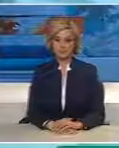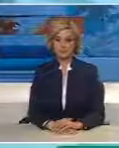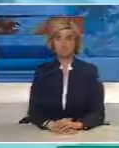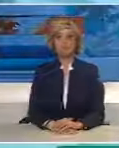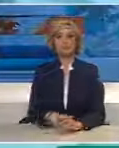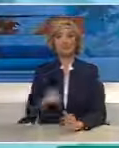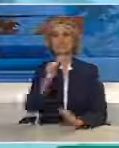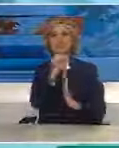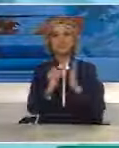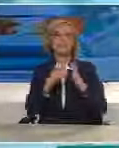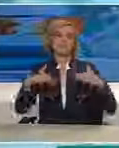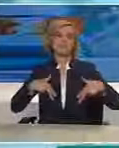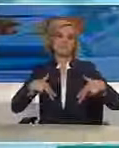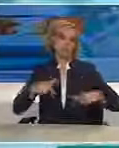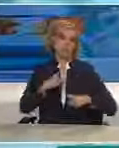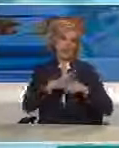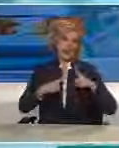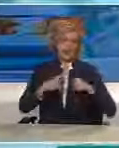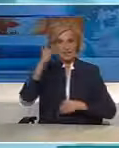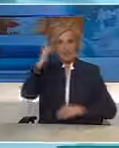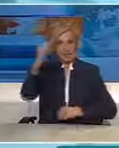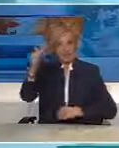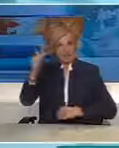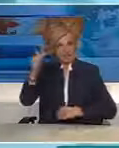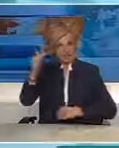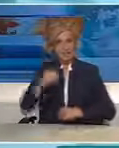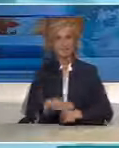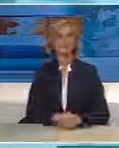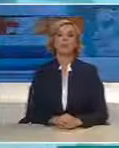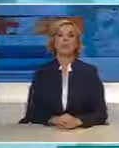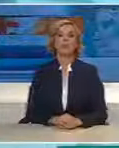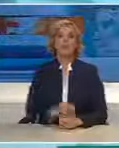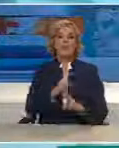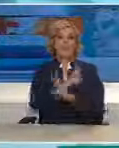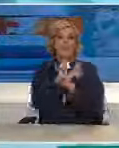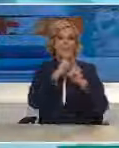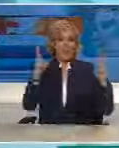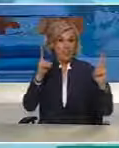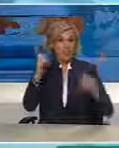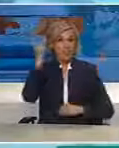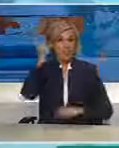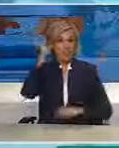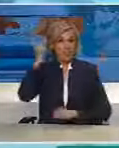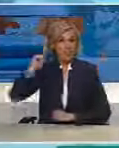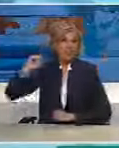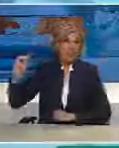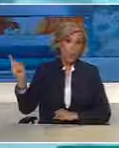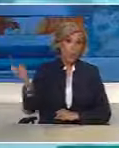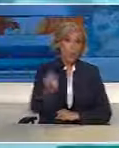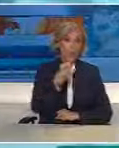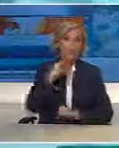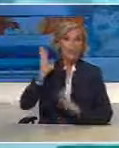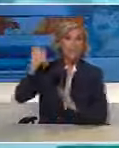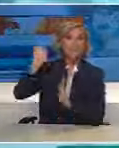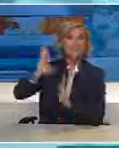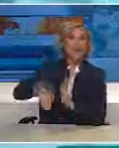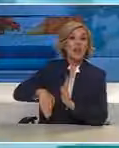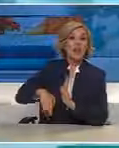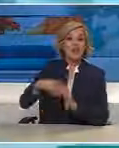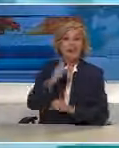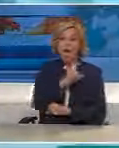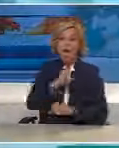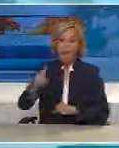Καραταλιάς. Καλησπέρα σας για την πολιτική προστασία. Είναι πλέον ξεκάθαρο σε όλους ότι τις τελευταίες εβδομάδες έχουμε πετύχει πολλά και κάθε ημέρα